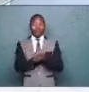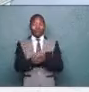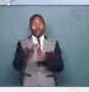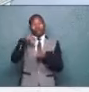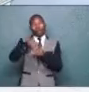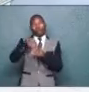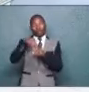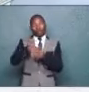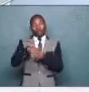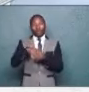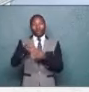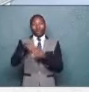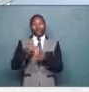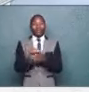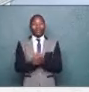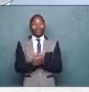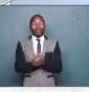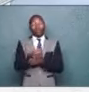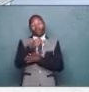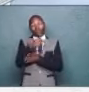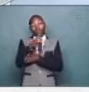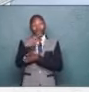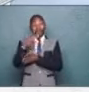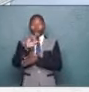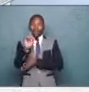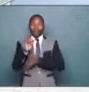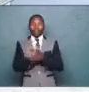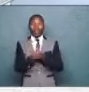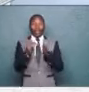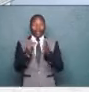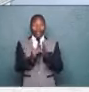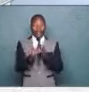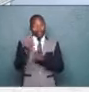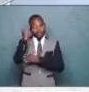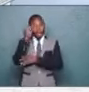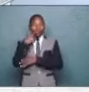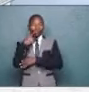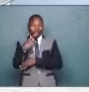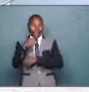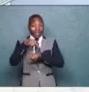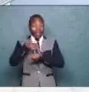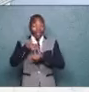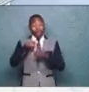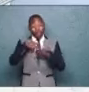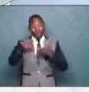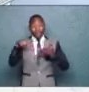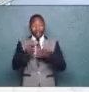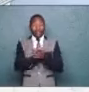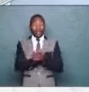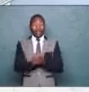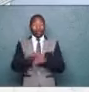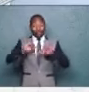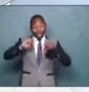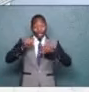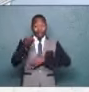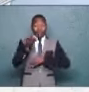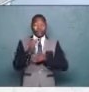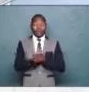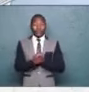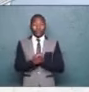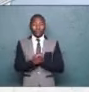wa voti chisankho cha 2025. Komanso mudziwe kuti pamene mukukalembetsa mkaundira